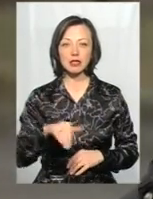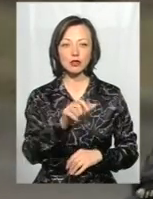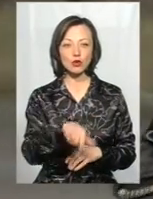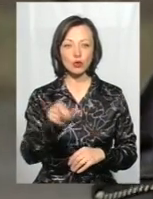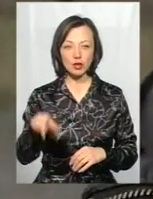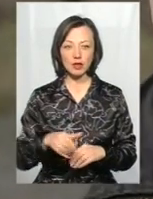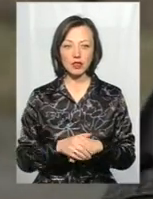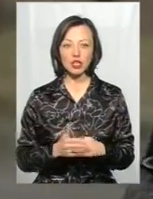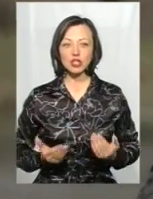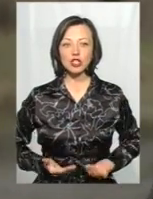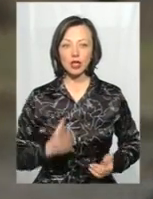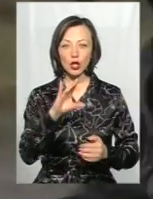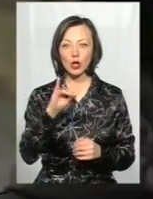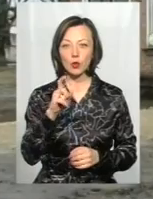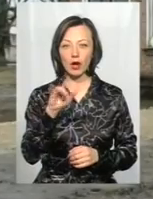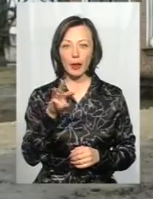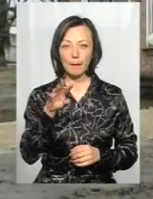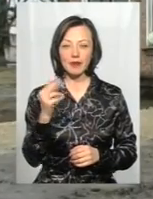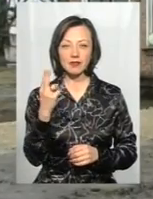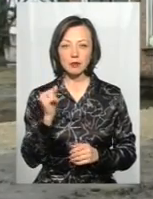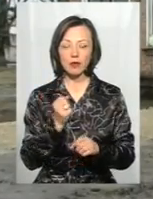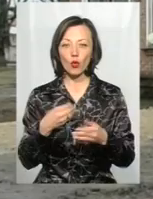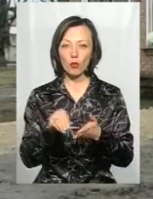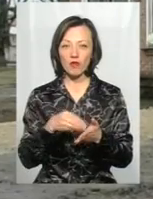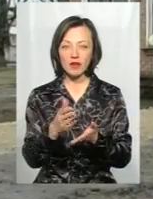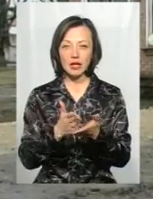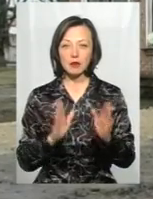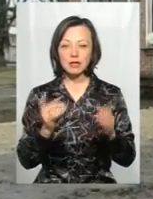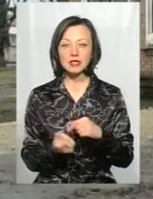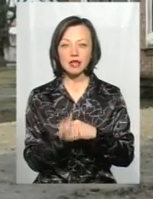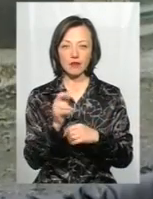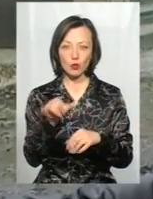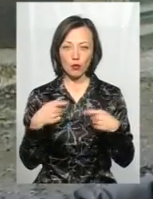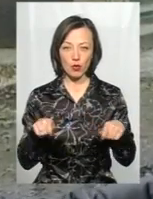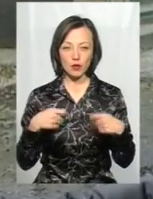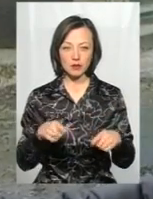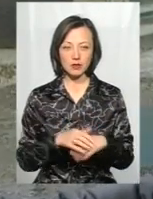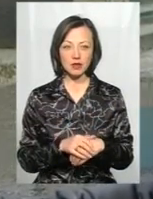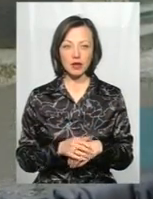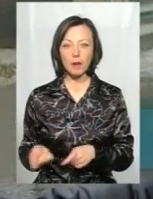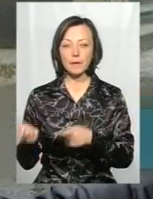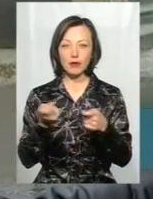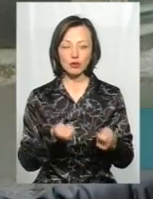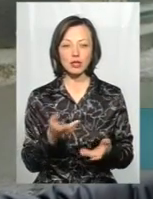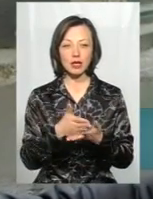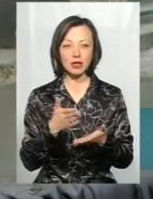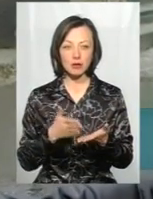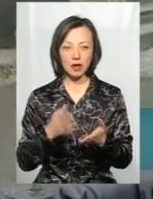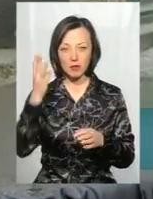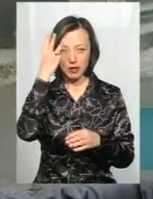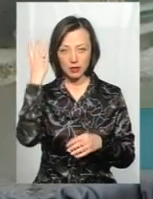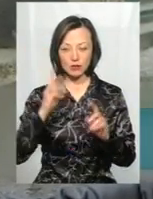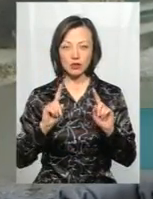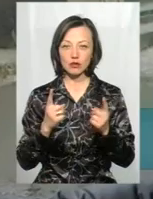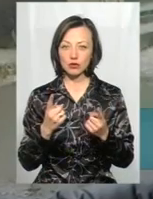людей. Жителька Юхимовець Любов Кисіль каже, купуватиме хліб, як тільки він з'явиться у продажу. Привозний хліб? Привозний. Хмельницький, до